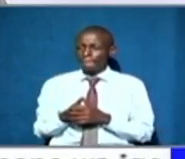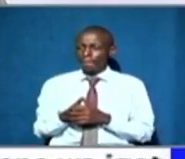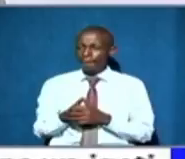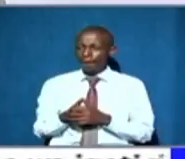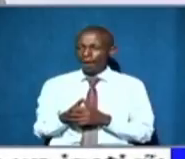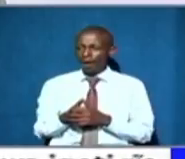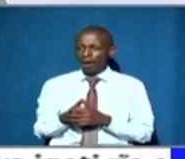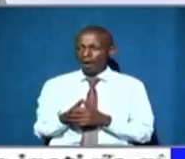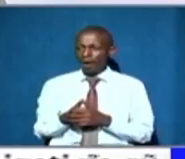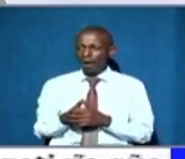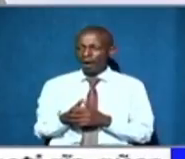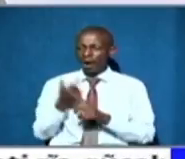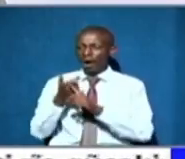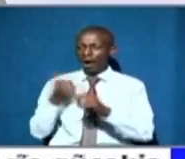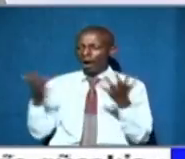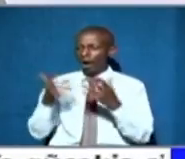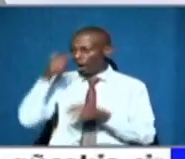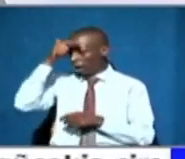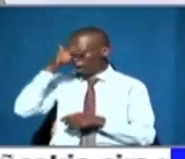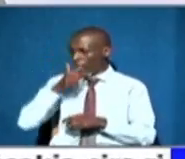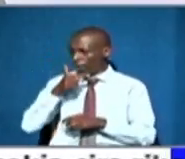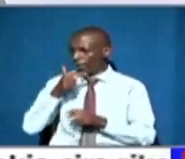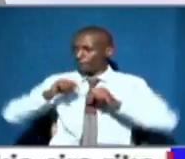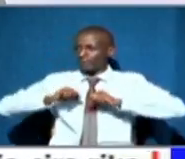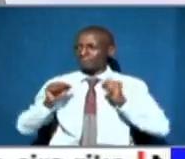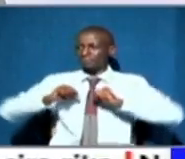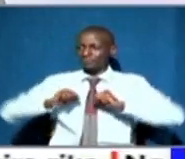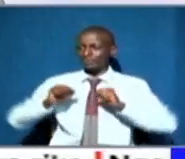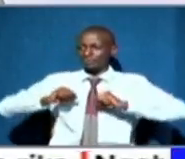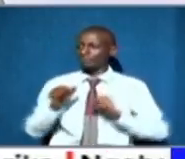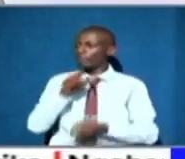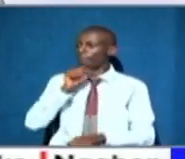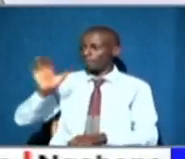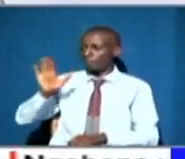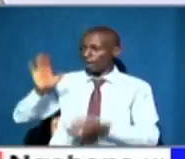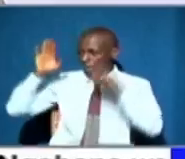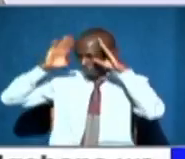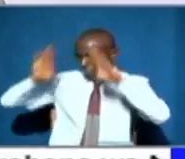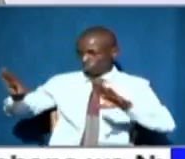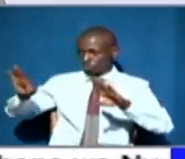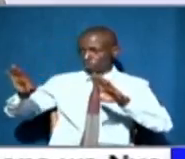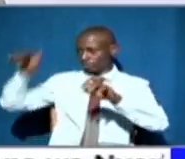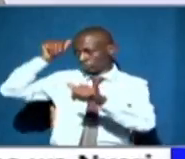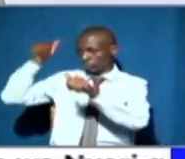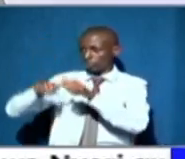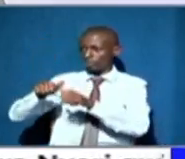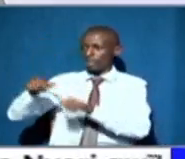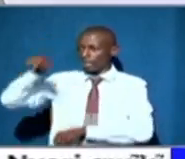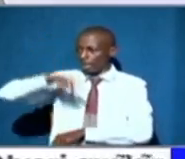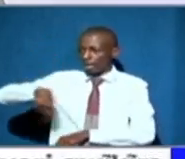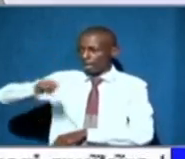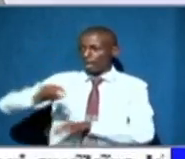ade dheka atura dheka na nidake na muno ni Ramadhan Sheikh gukorwa agitulirikania uria